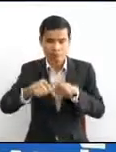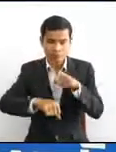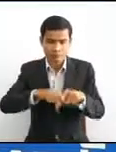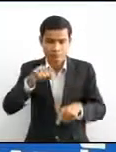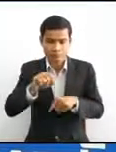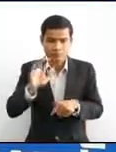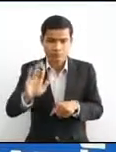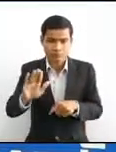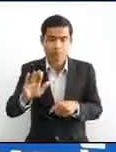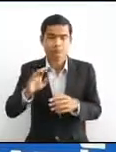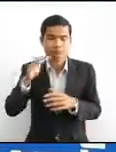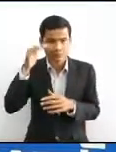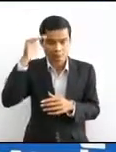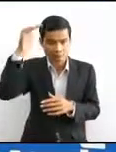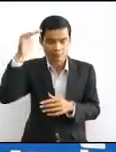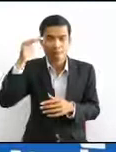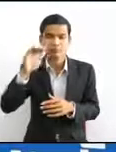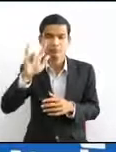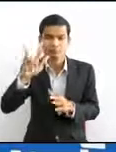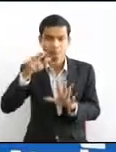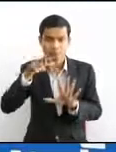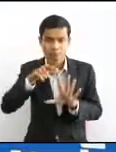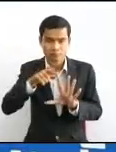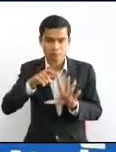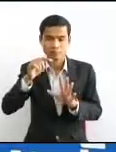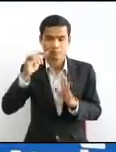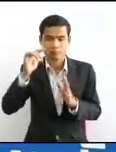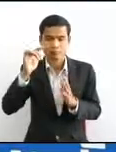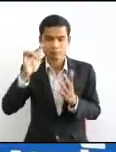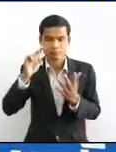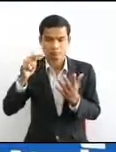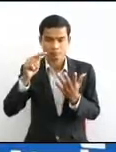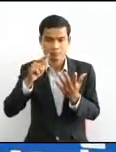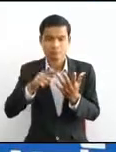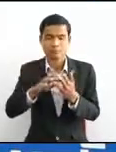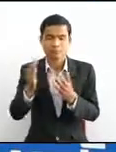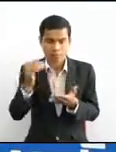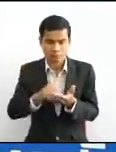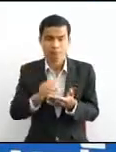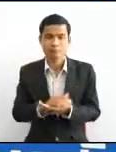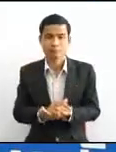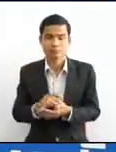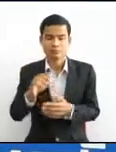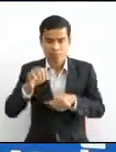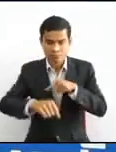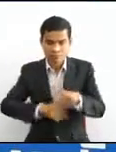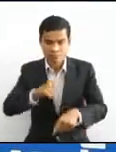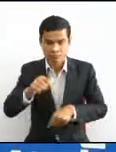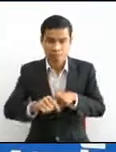con bòn tòng toàn này con và đoàn tiến